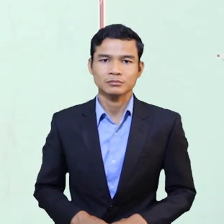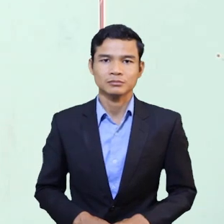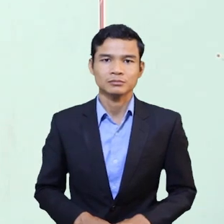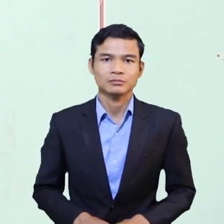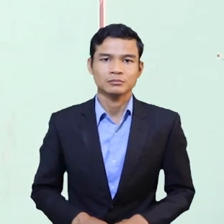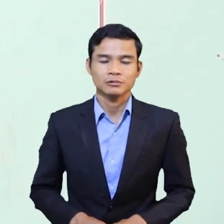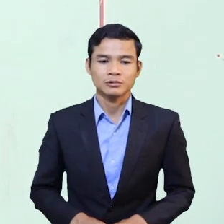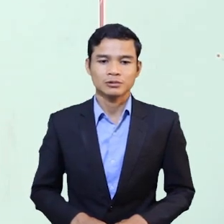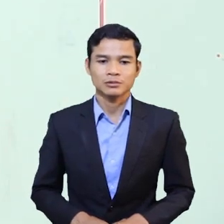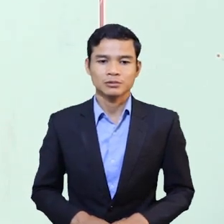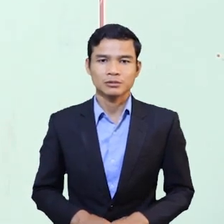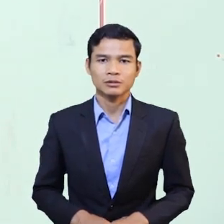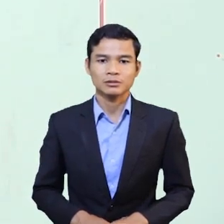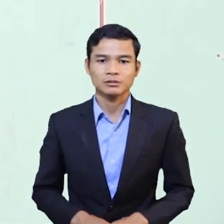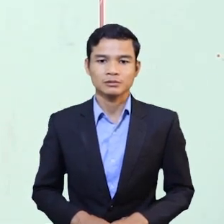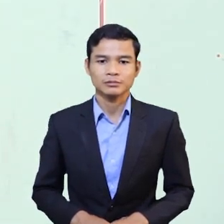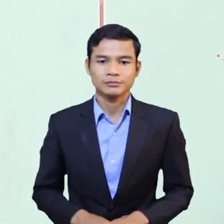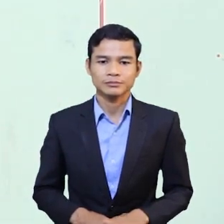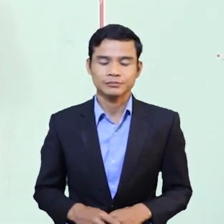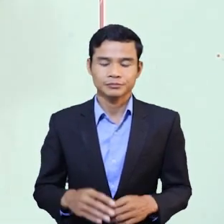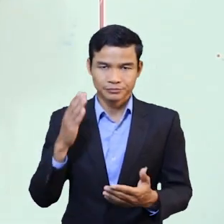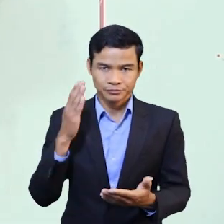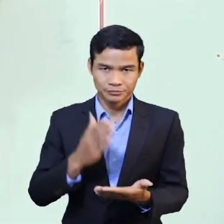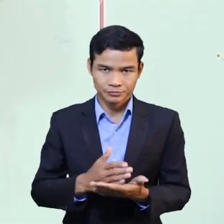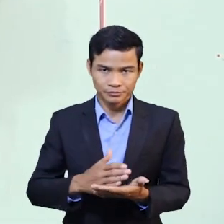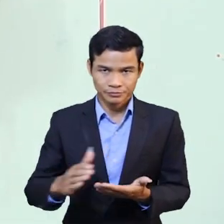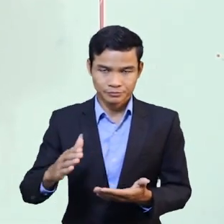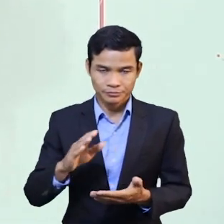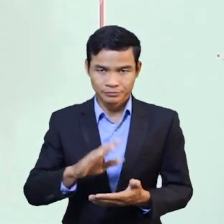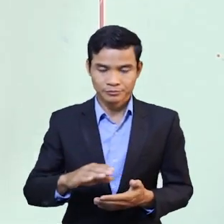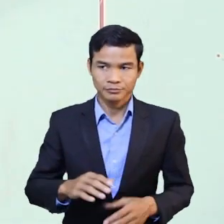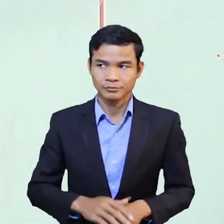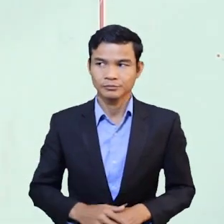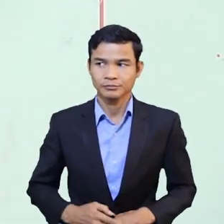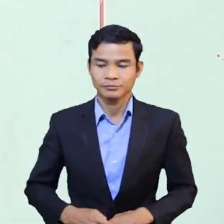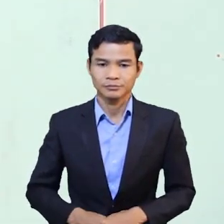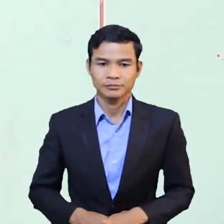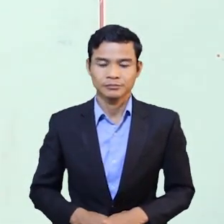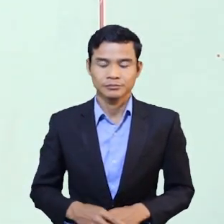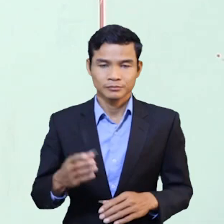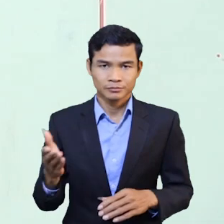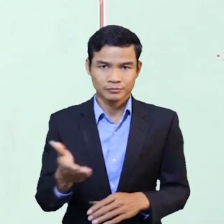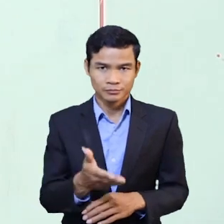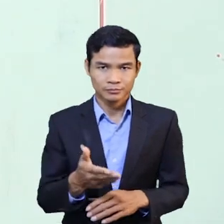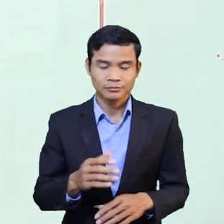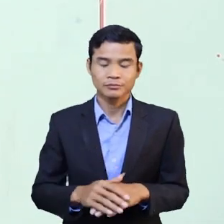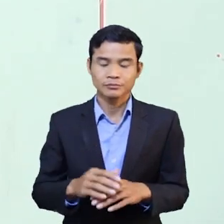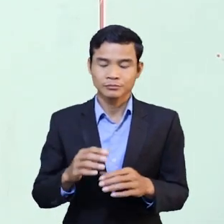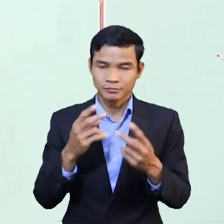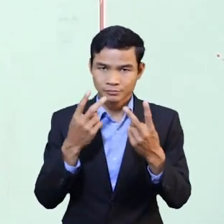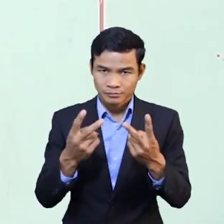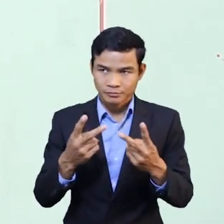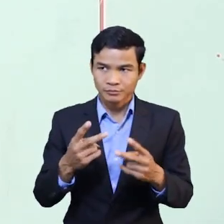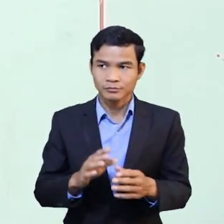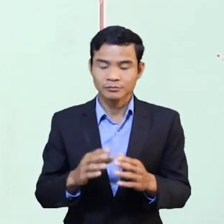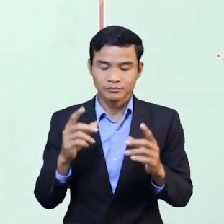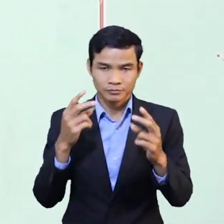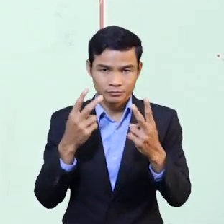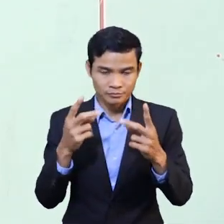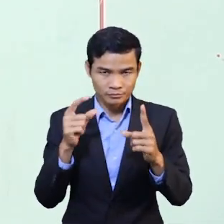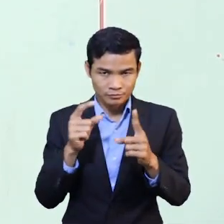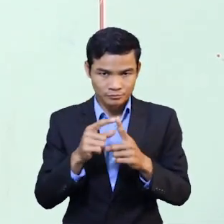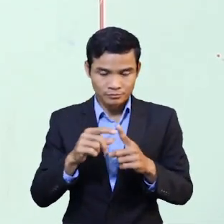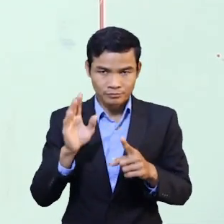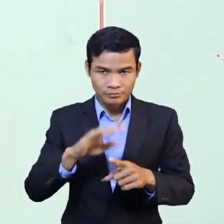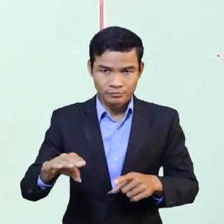Này cứ chỉ bị chà con chặt chà ai lấy con tặng ạc này chà con mờ bịa